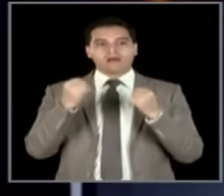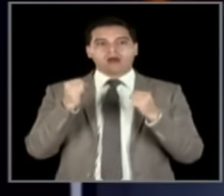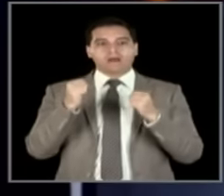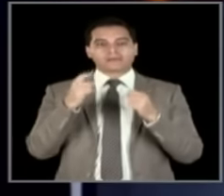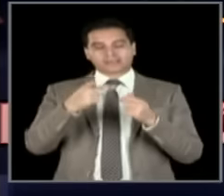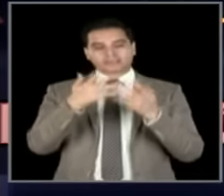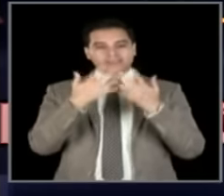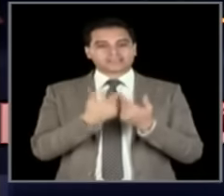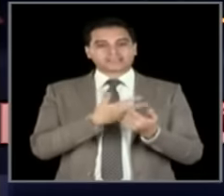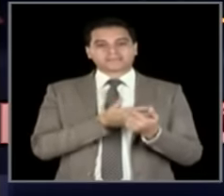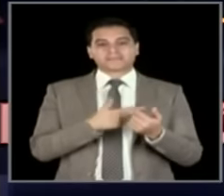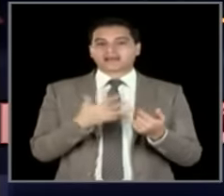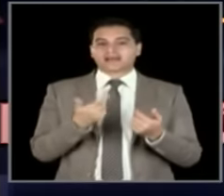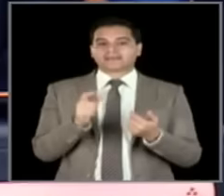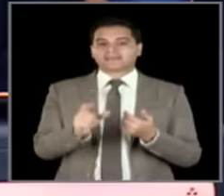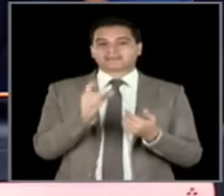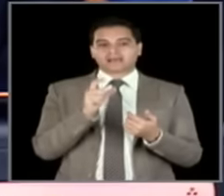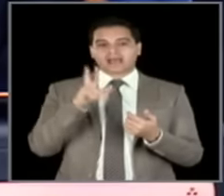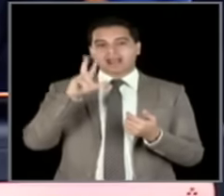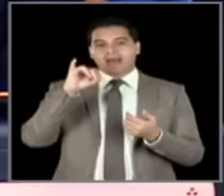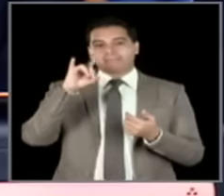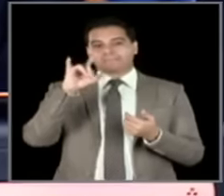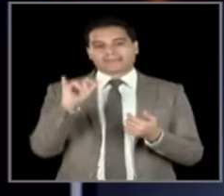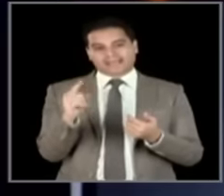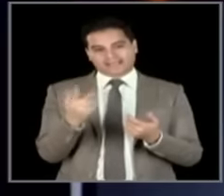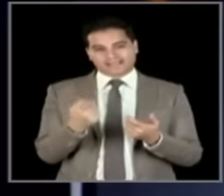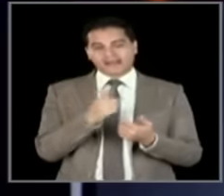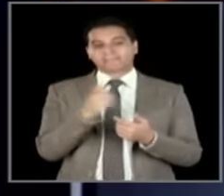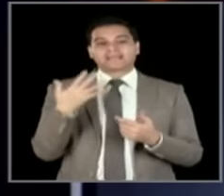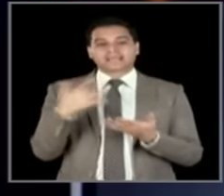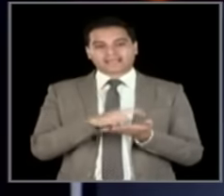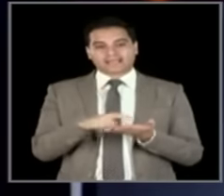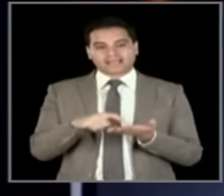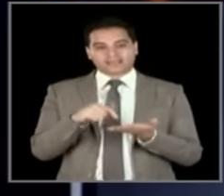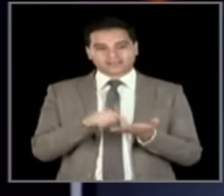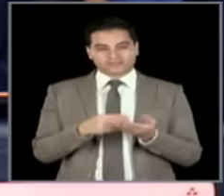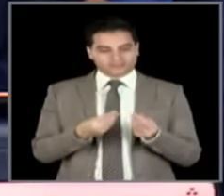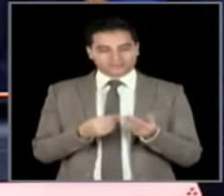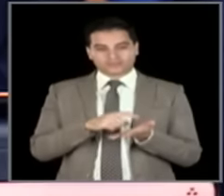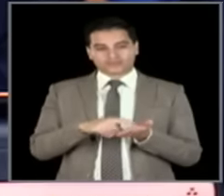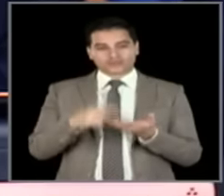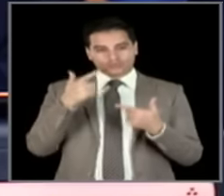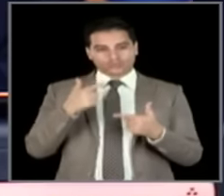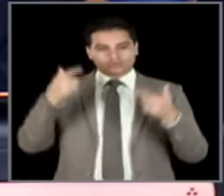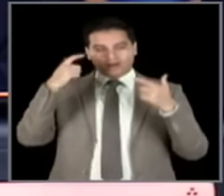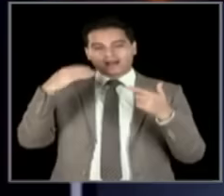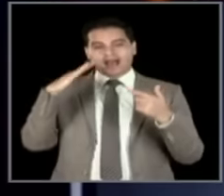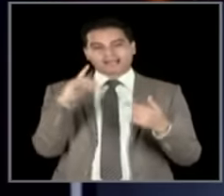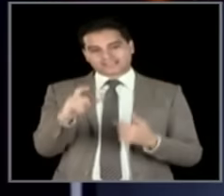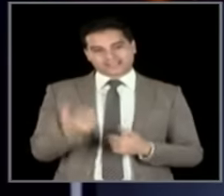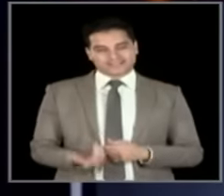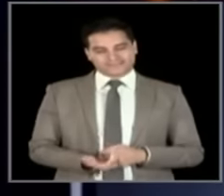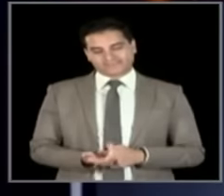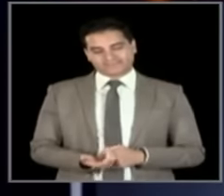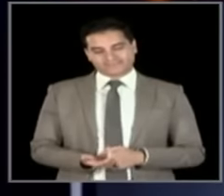التيار الكهربي؟ الأمبير. الأمبير. المئة جنيه اللي في إيدينا. السلطان حسن عملت في السلطان حسن